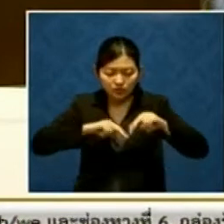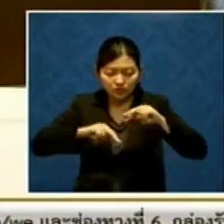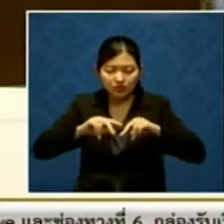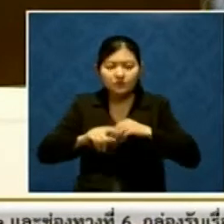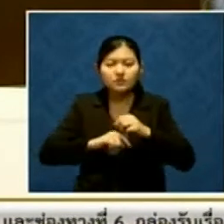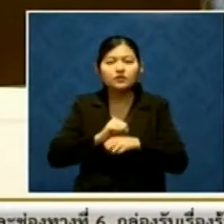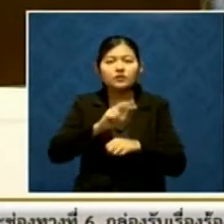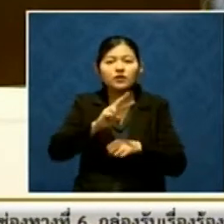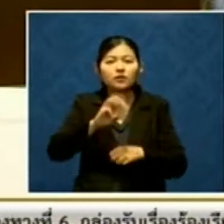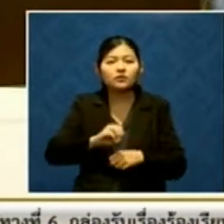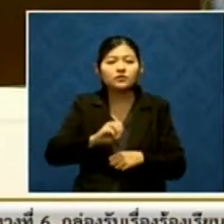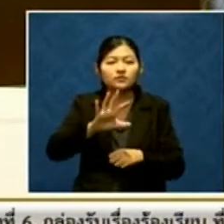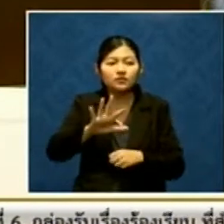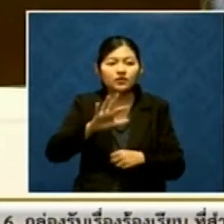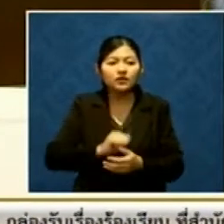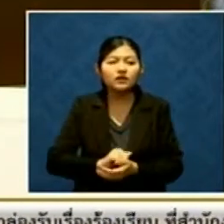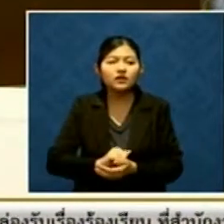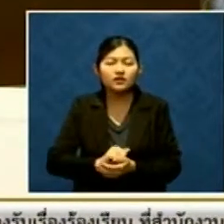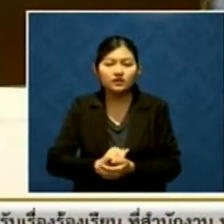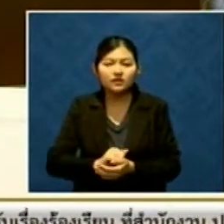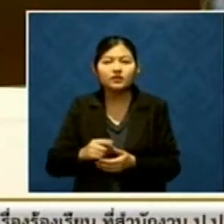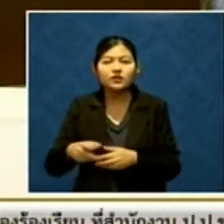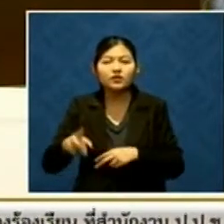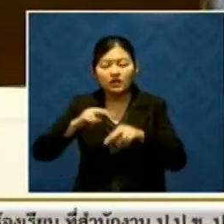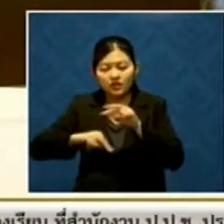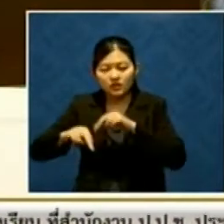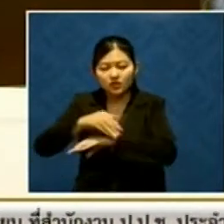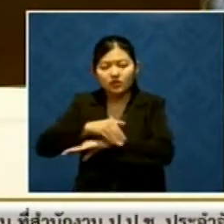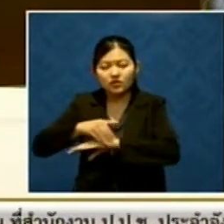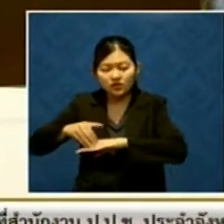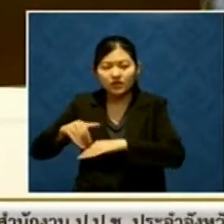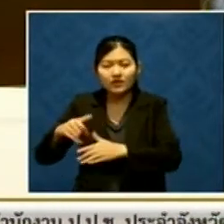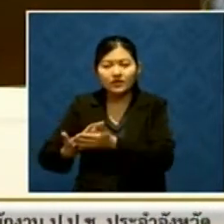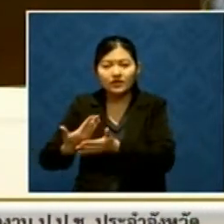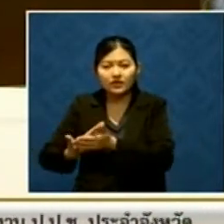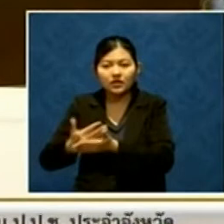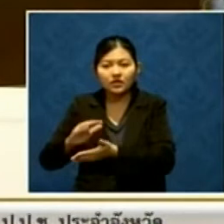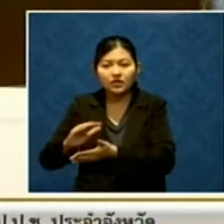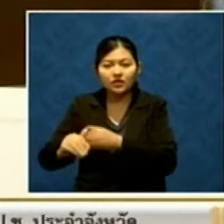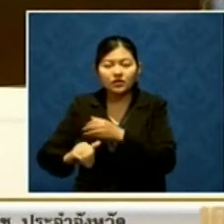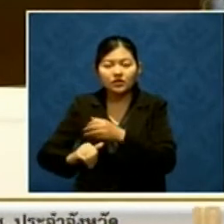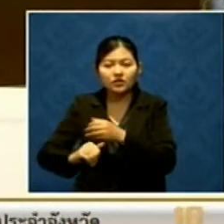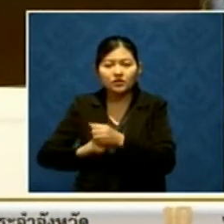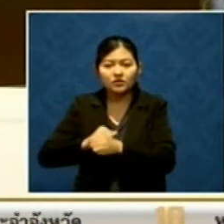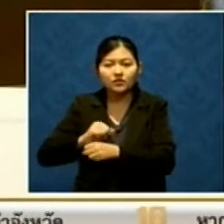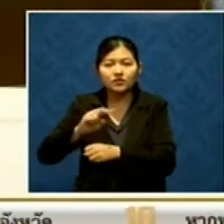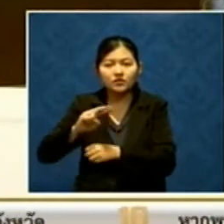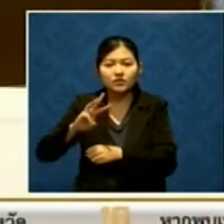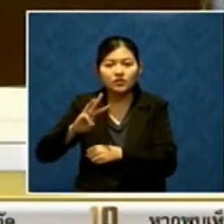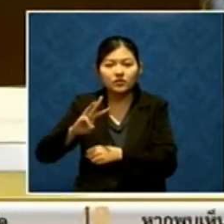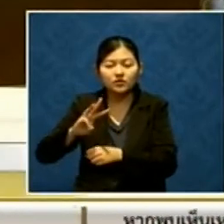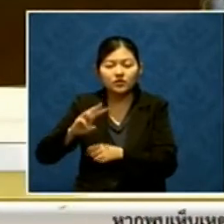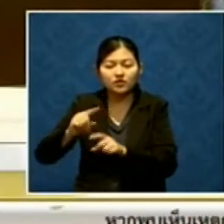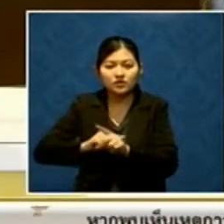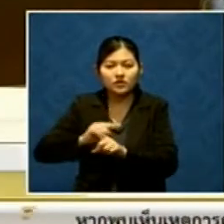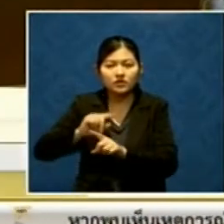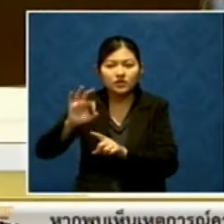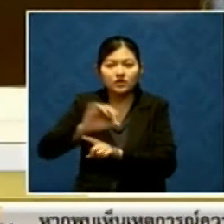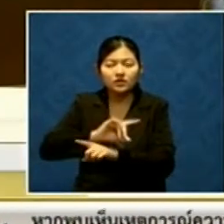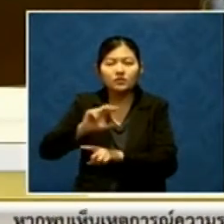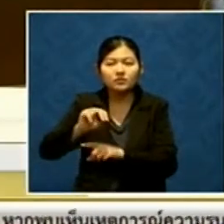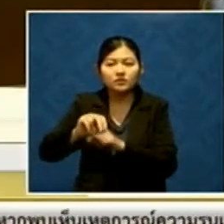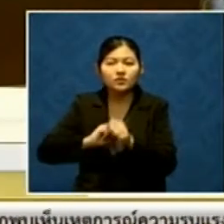นี้มันก็เขาเรียกว่า หอมปากหอมคอสนุกพอแล้ว ไม่หอมปากหอมคอค่ะแค่นี้ก็กระชากหน้าก